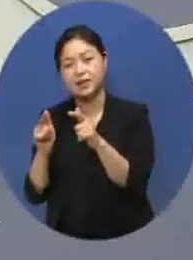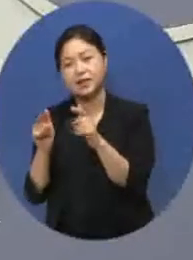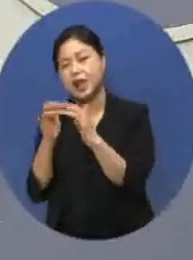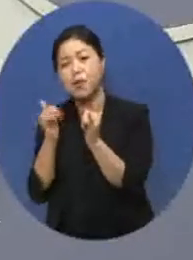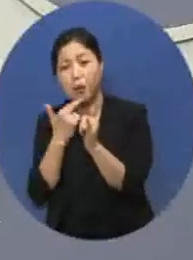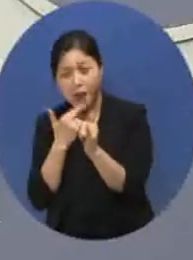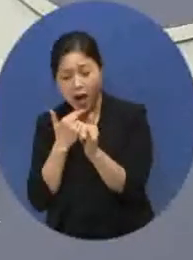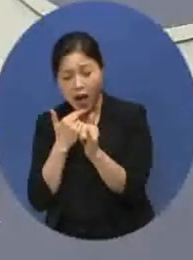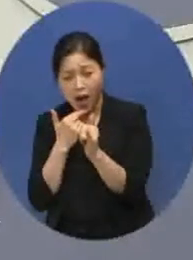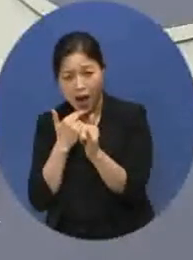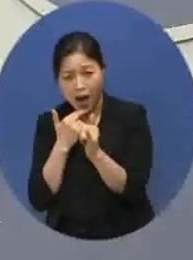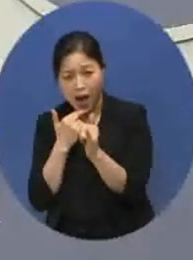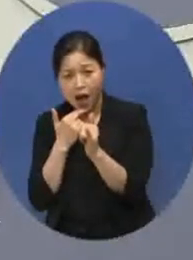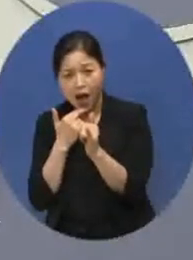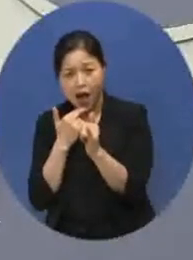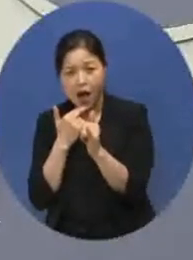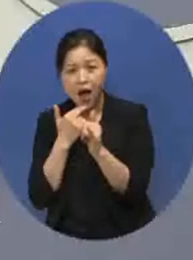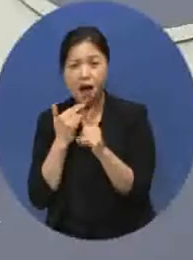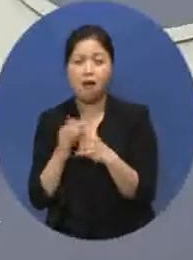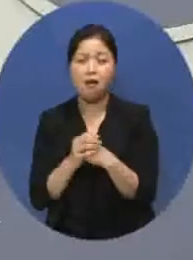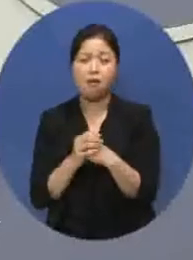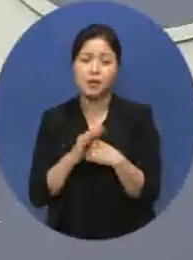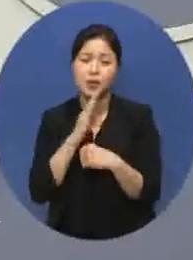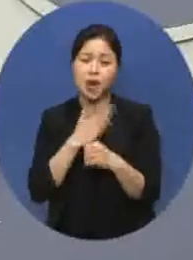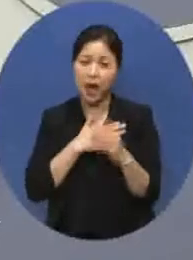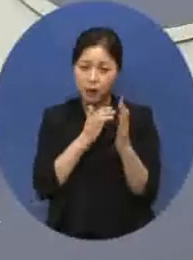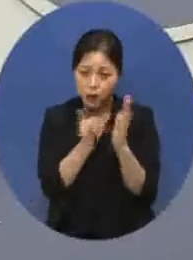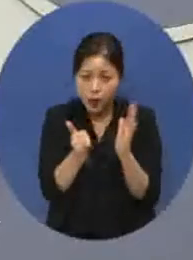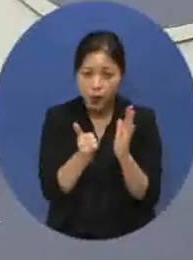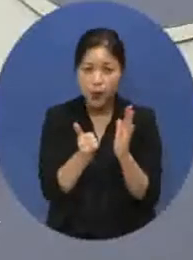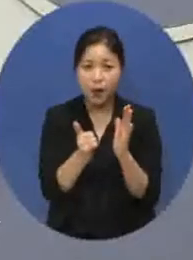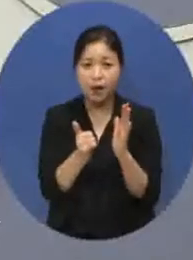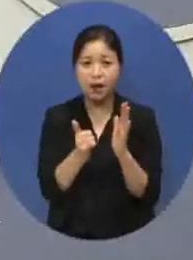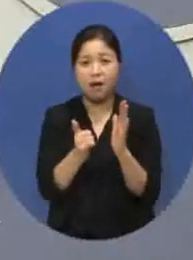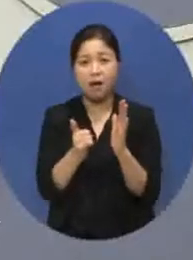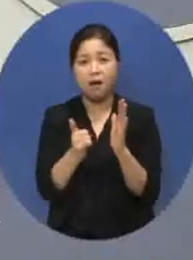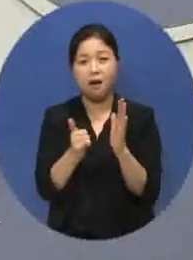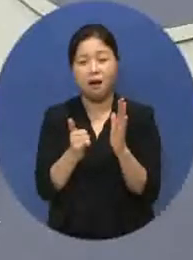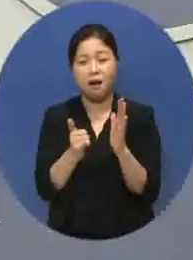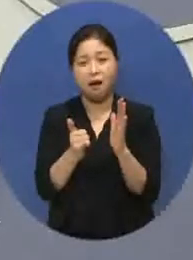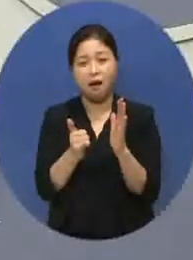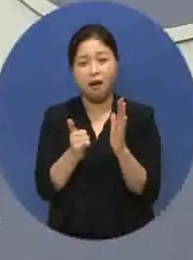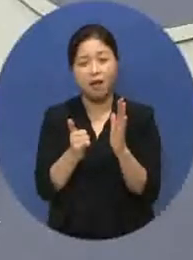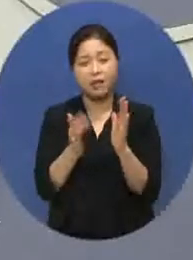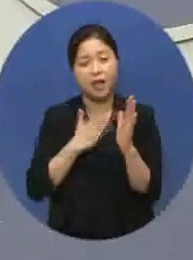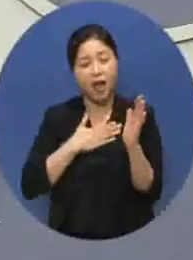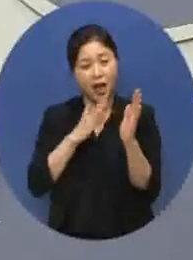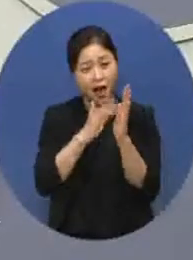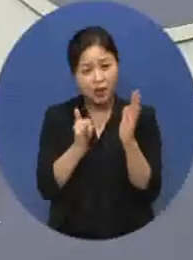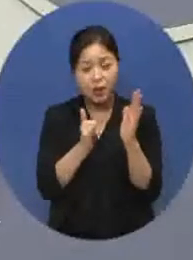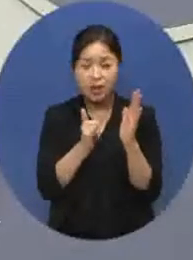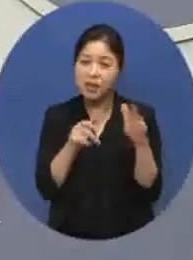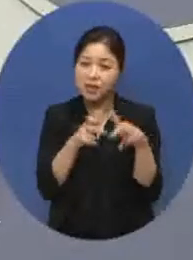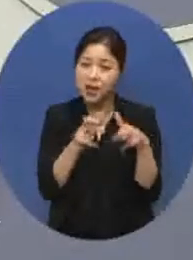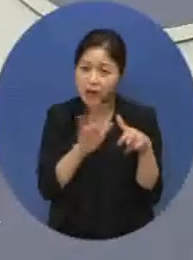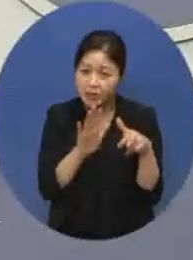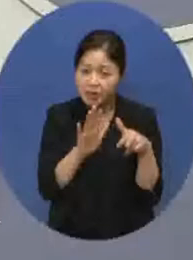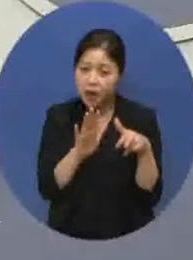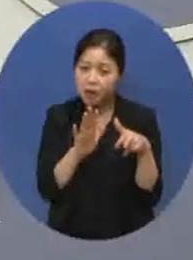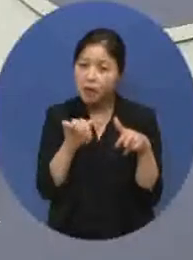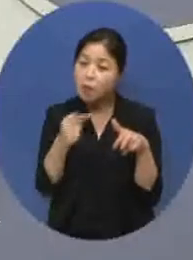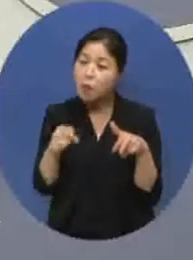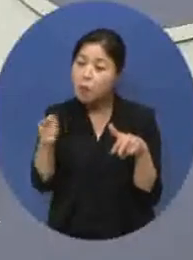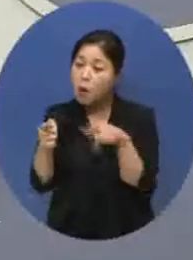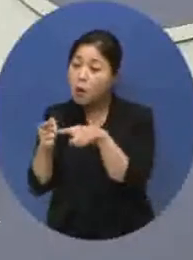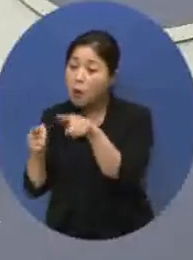정도로 진짜 뭐 멀리 봐도 뭐 내 집 가족 한두 집만 건너가도 내 가족이 없더라도 한두 집만